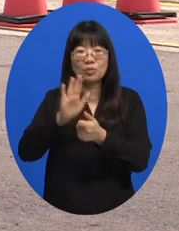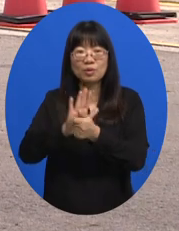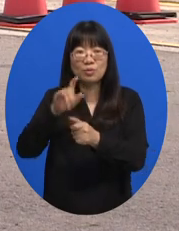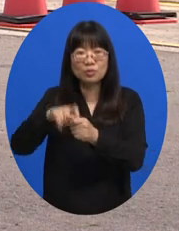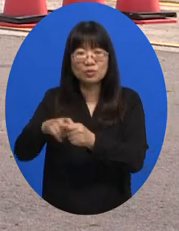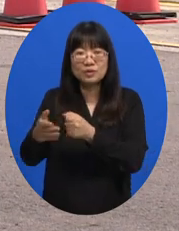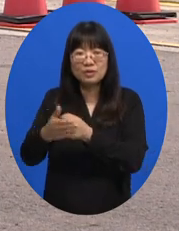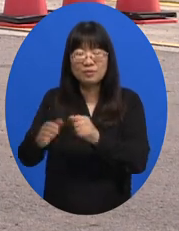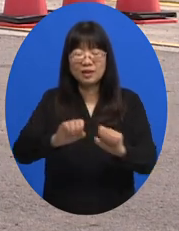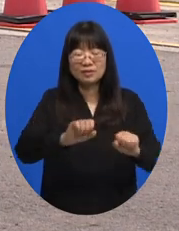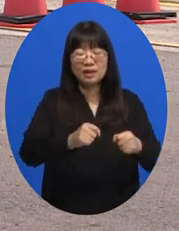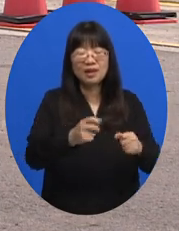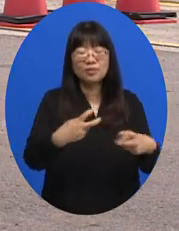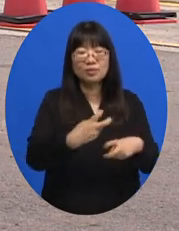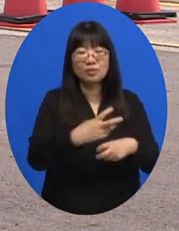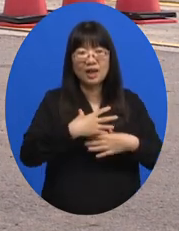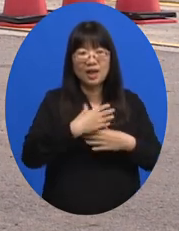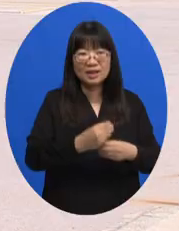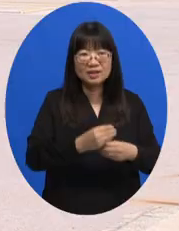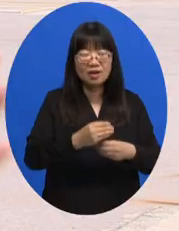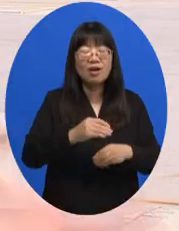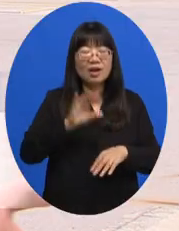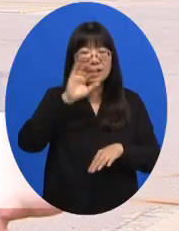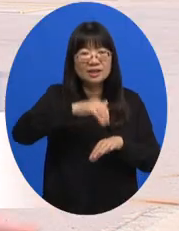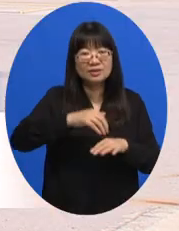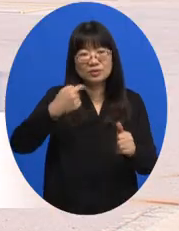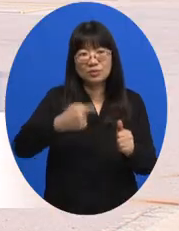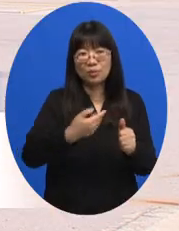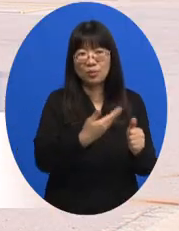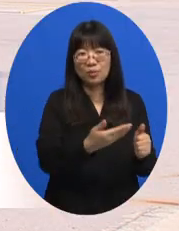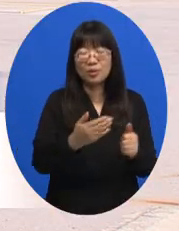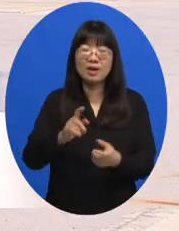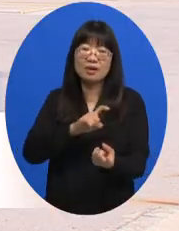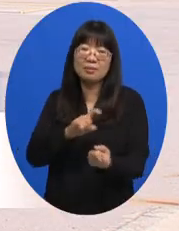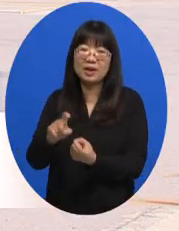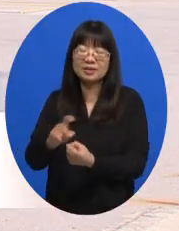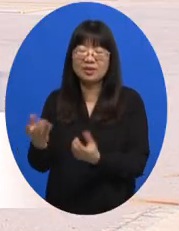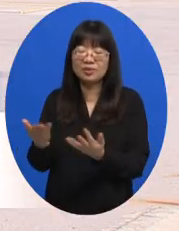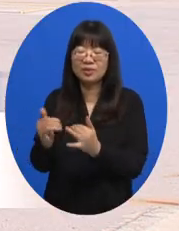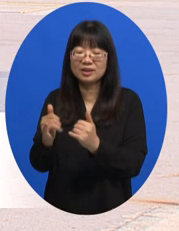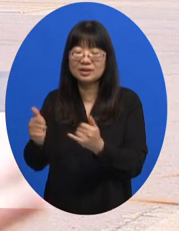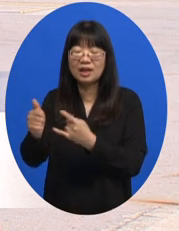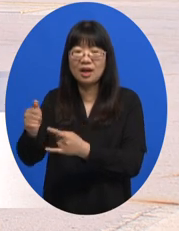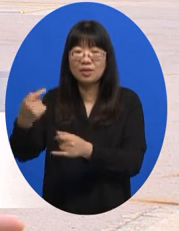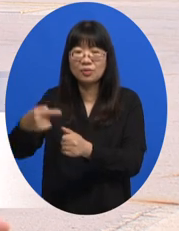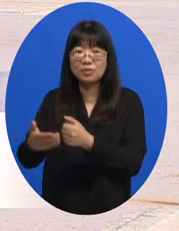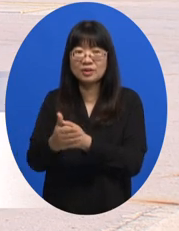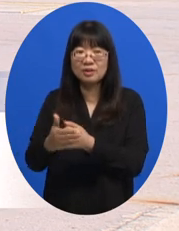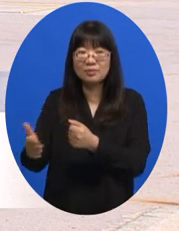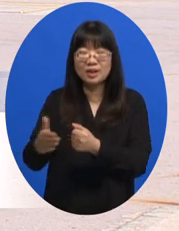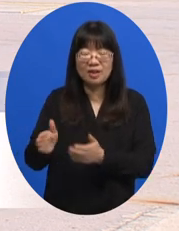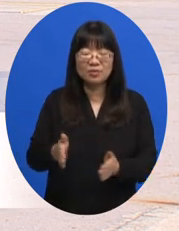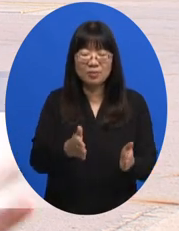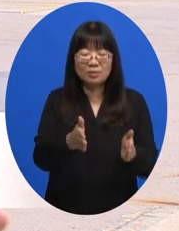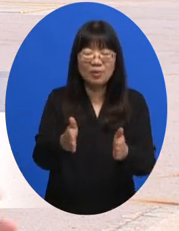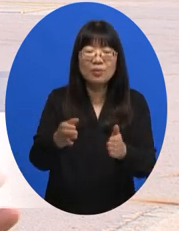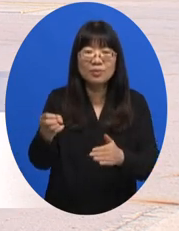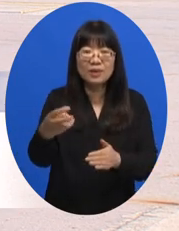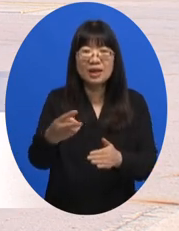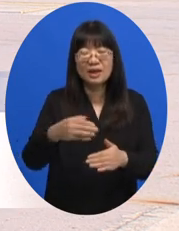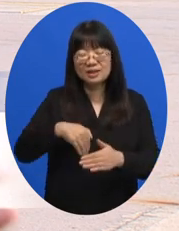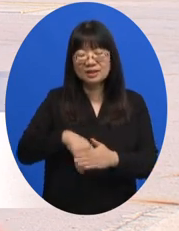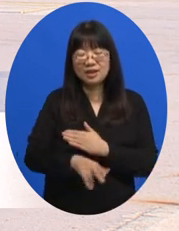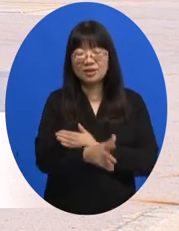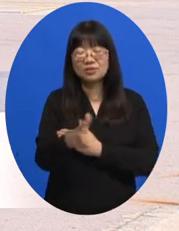이륜차 교통안전 실습 교육입니다. 배달 쪽 종사자분들 교육이라서 골목길이나 아니면은 뭐 지하주차장,